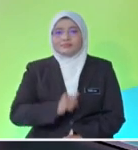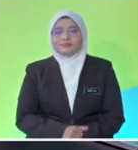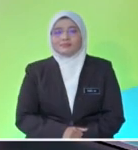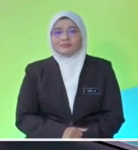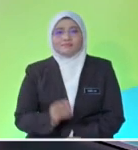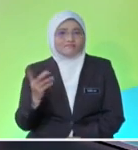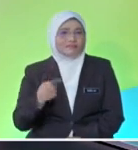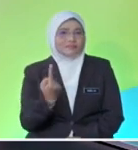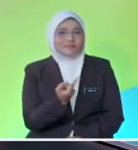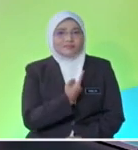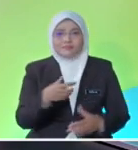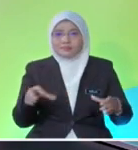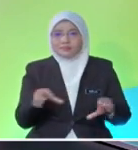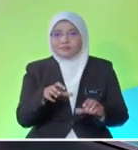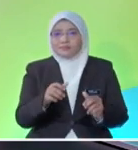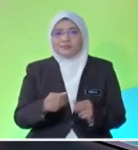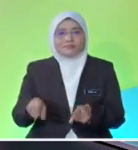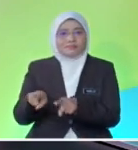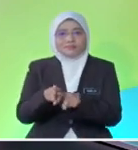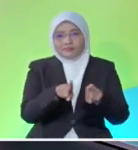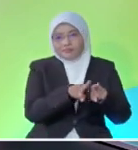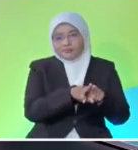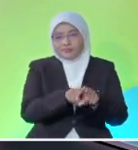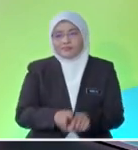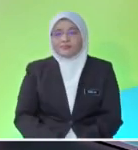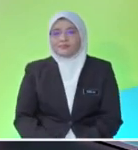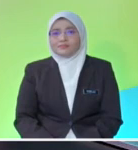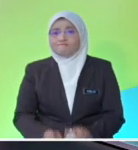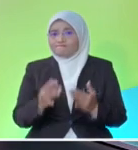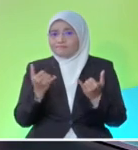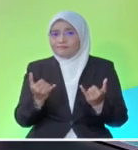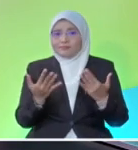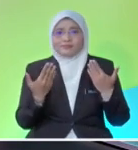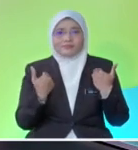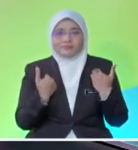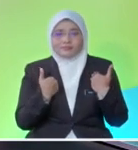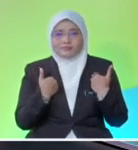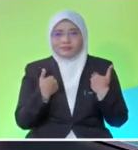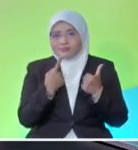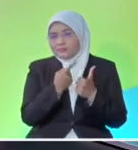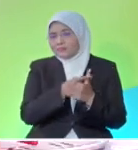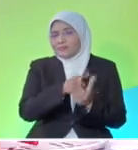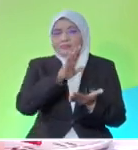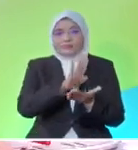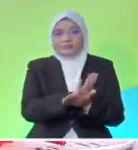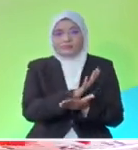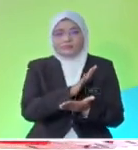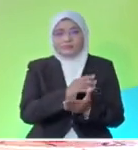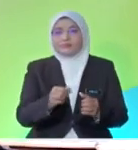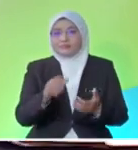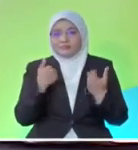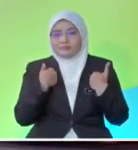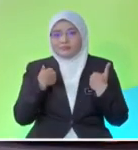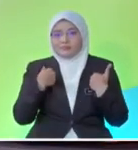yang kita perlukan, cikgu? Okey, baiklah. Bersama-sama saya, kita mempunyai pinggan kertas. Yang kertas,